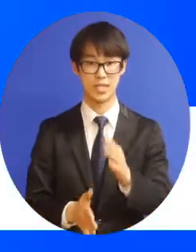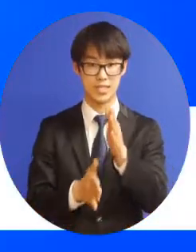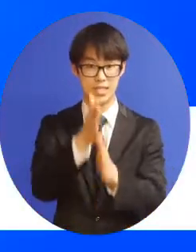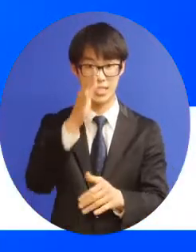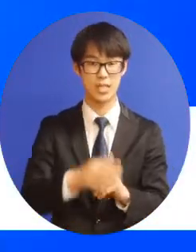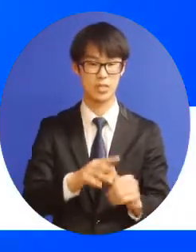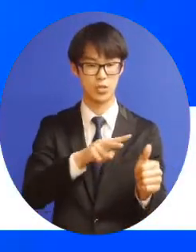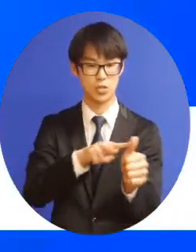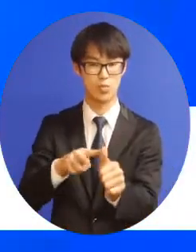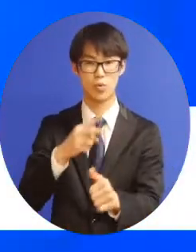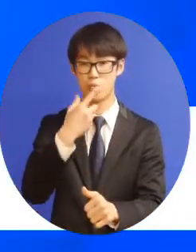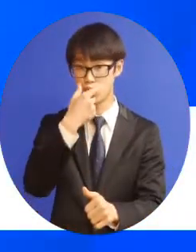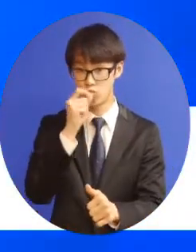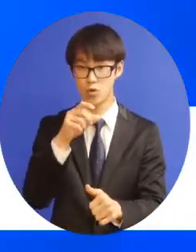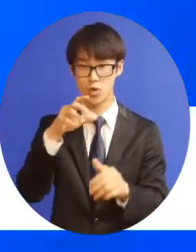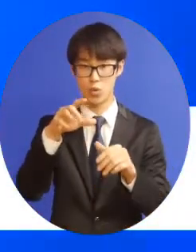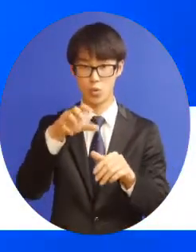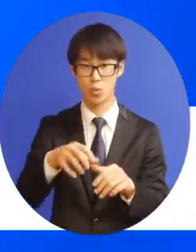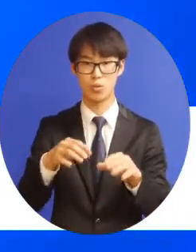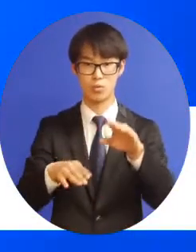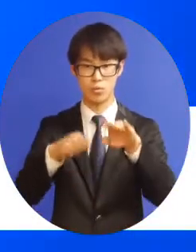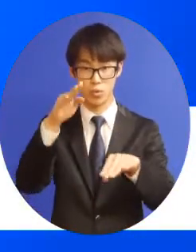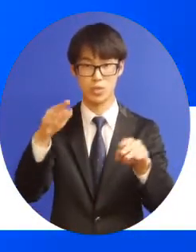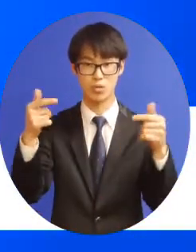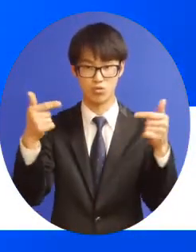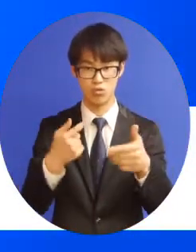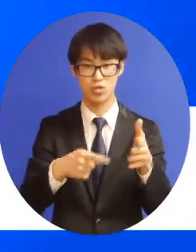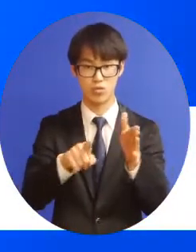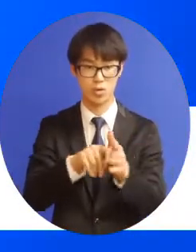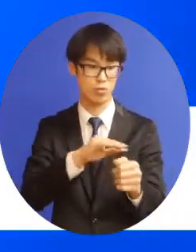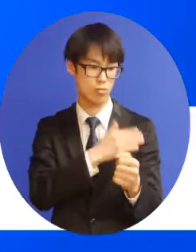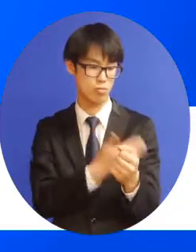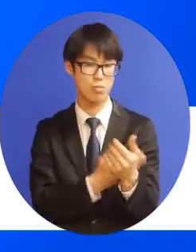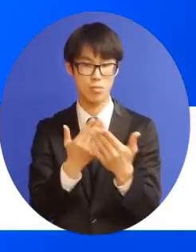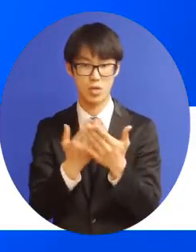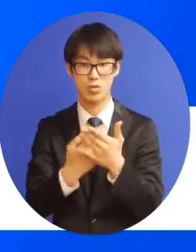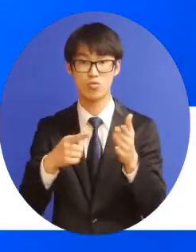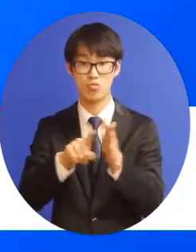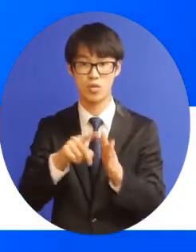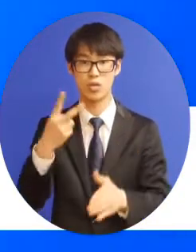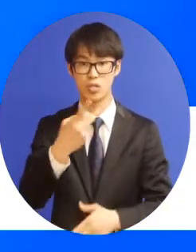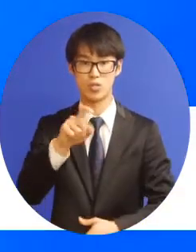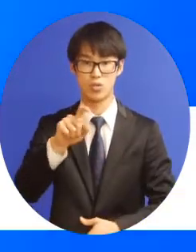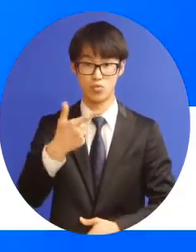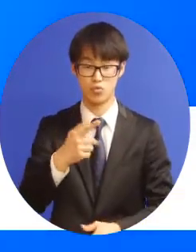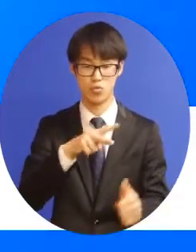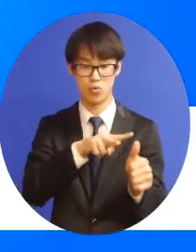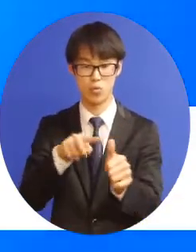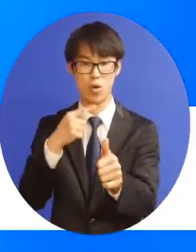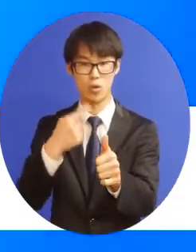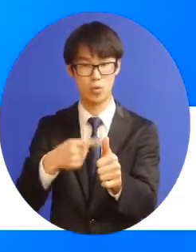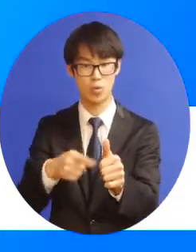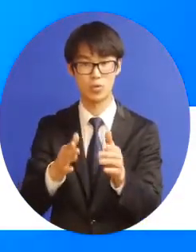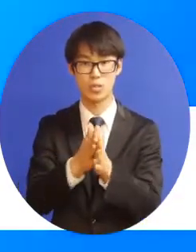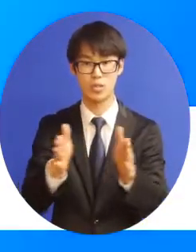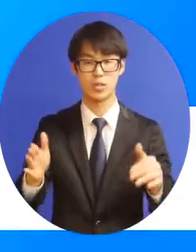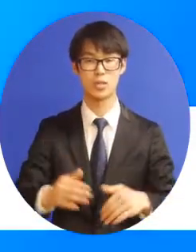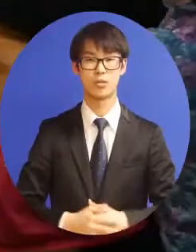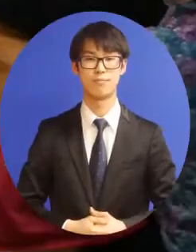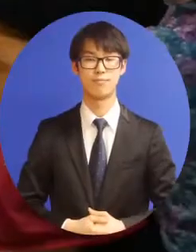공주시가 정보 소외 계층의 격차 해소와 정보화 능력 향상을 위해 2016 찾아가는 이동 정보화 교육을